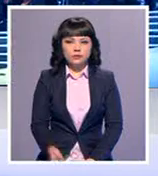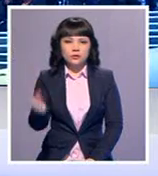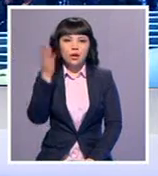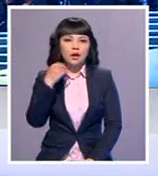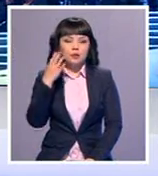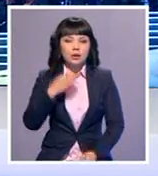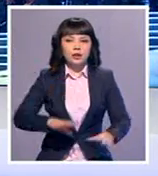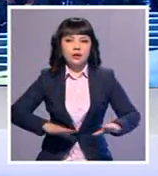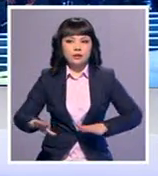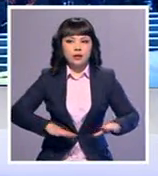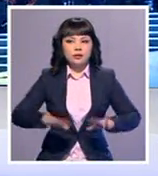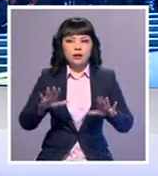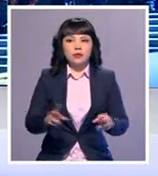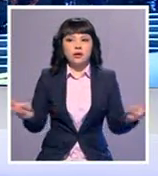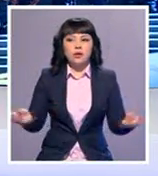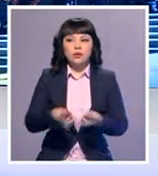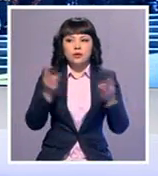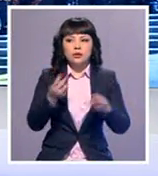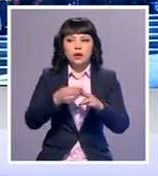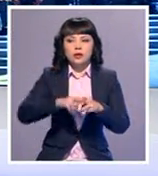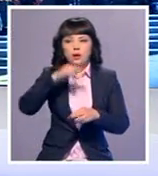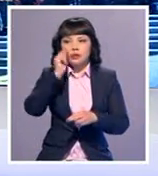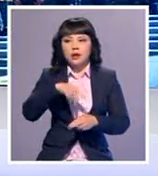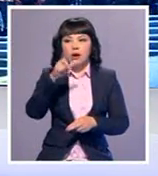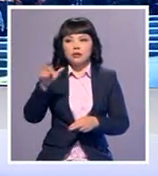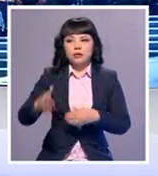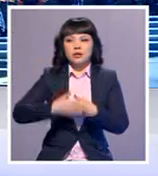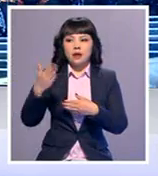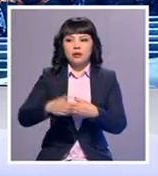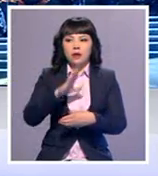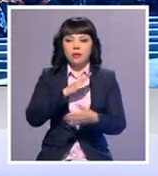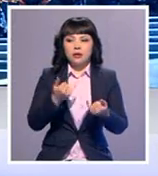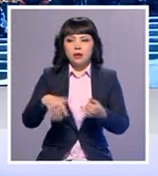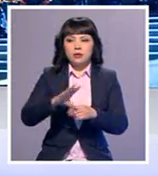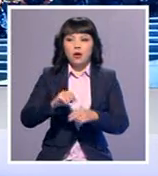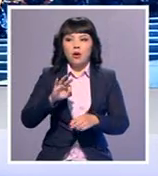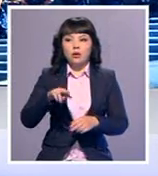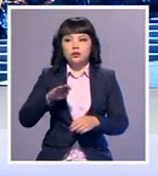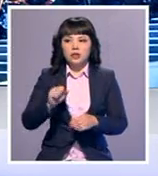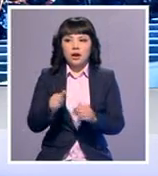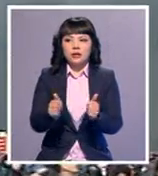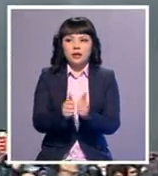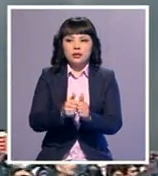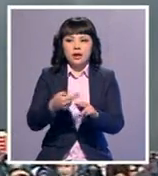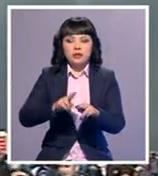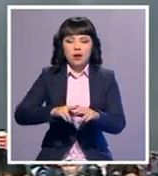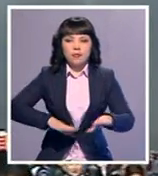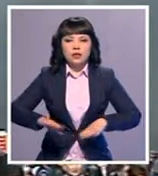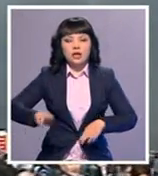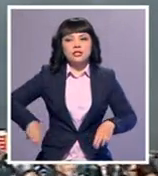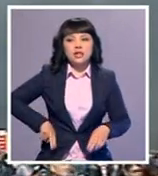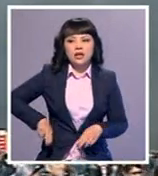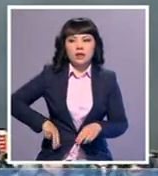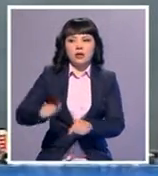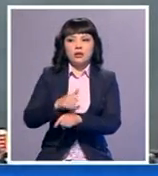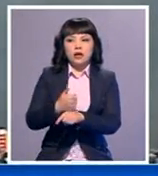Алматының барахолкасындағы өртке қатысты айыптыларға жаза кесілді. Сот алушылар Олжа сауда павильонының иесі Жанат Қайранов пен базар директоры